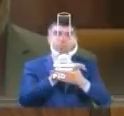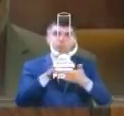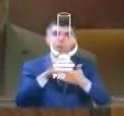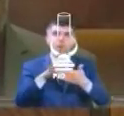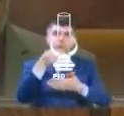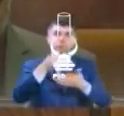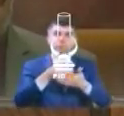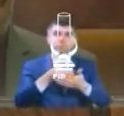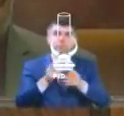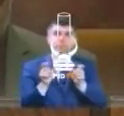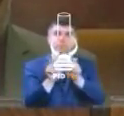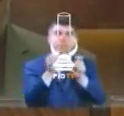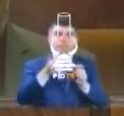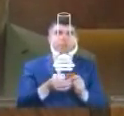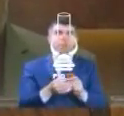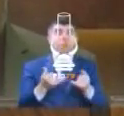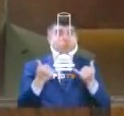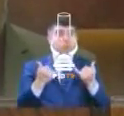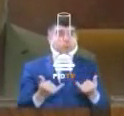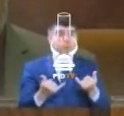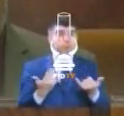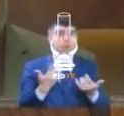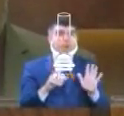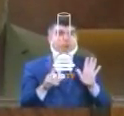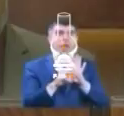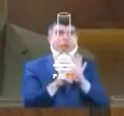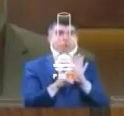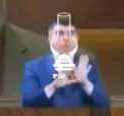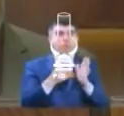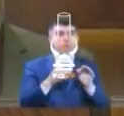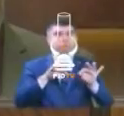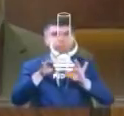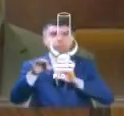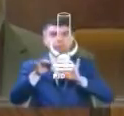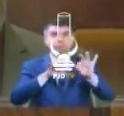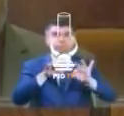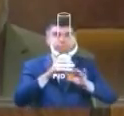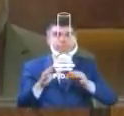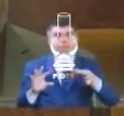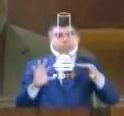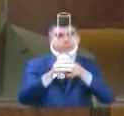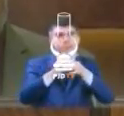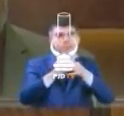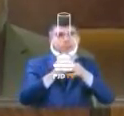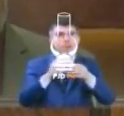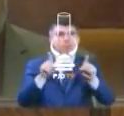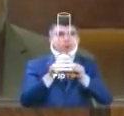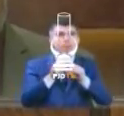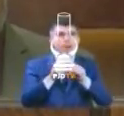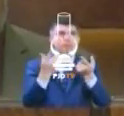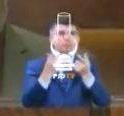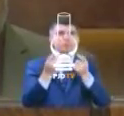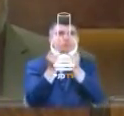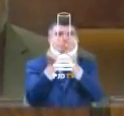اليوم هذا القانون جاء في اطار توطين العلاقه بين المستهلك والمورد، سواء على